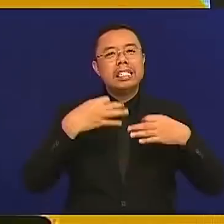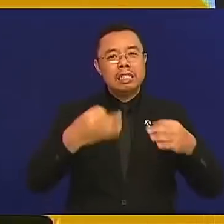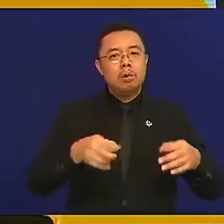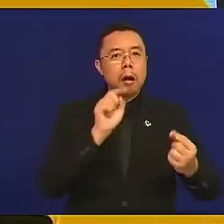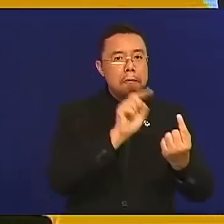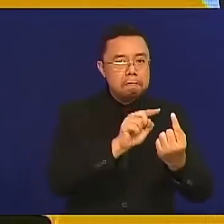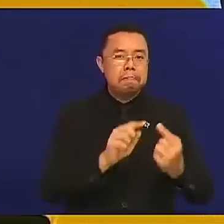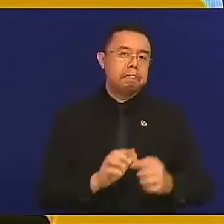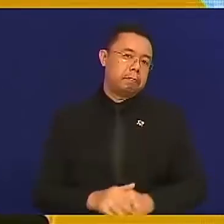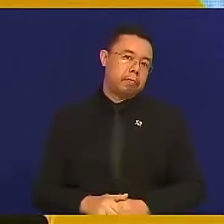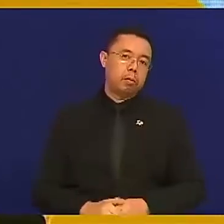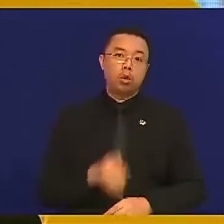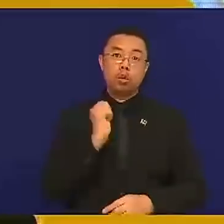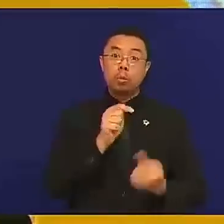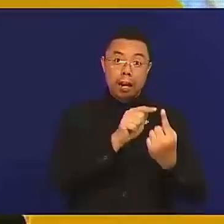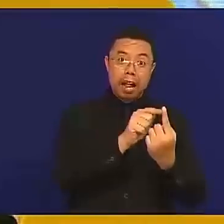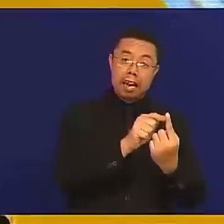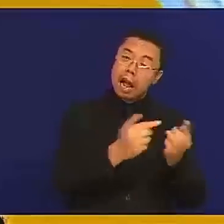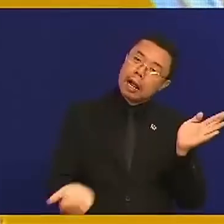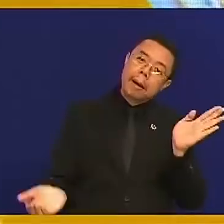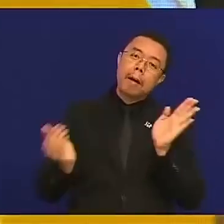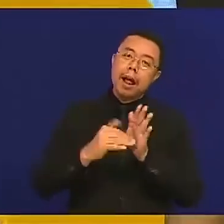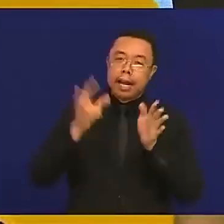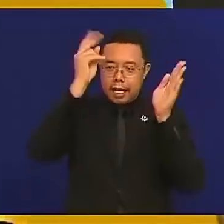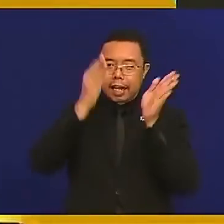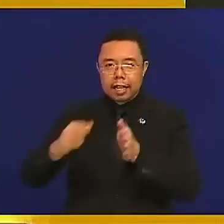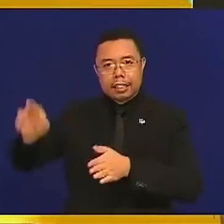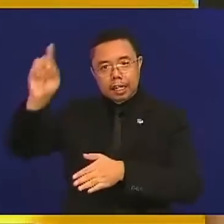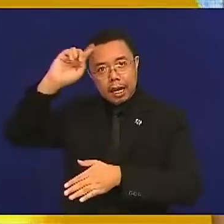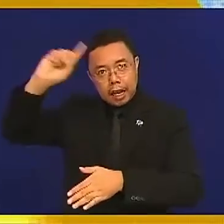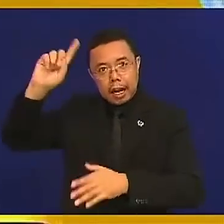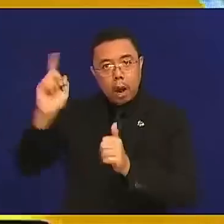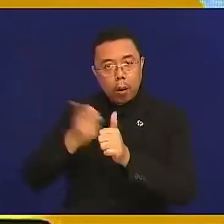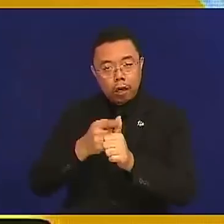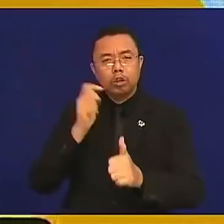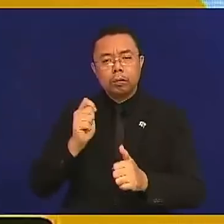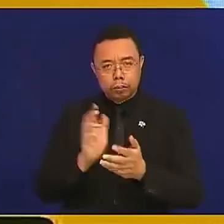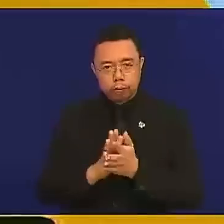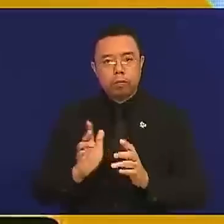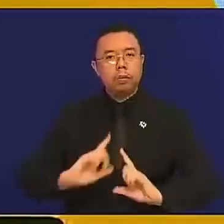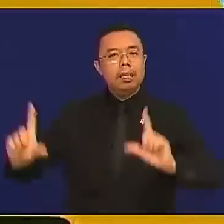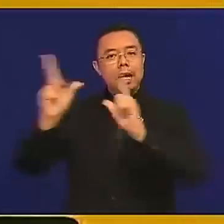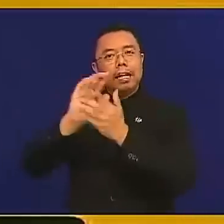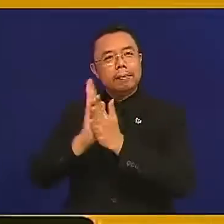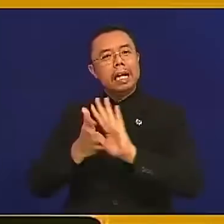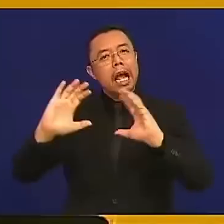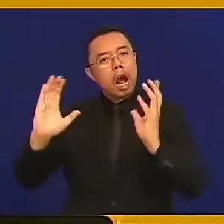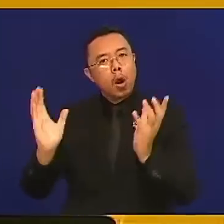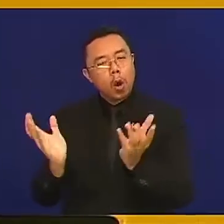jiwanya. Supaya dikembalikan ke rancangan Allah semula. Supaya layak menjadi